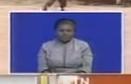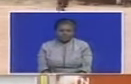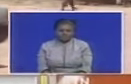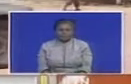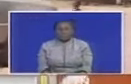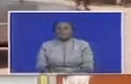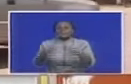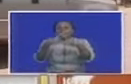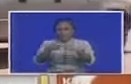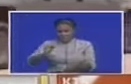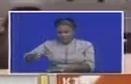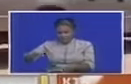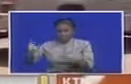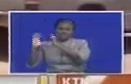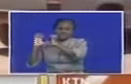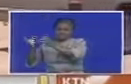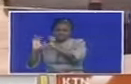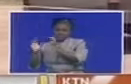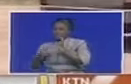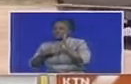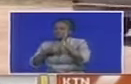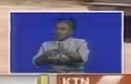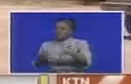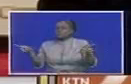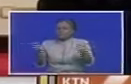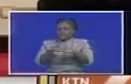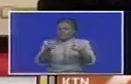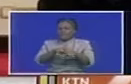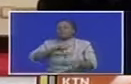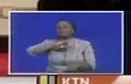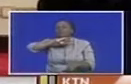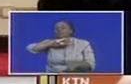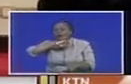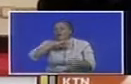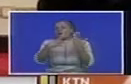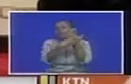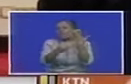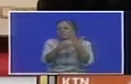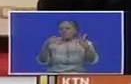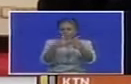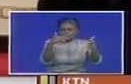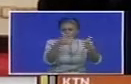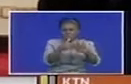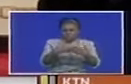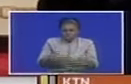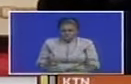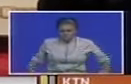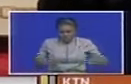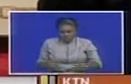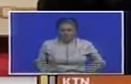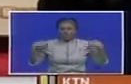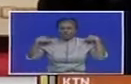Hata hivyo, kaunti ya Kilifi inaonekana kufuata mkondo wa nchi ya Uganda kupiga marufuku kuvaliwa kwa nguo zisizostiri,